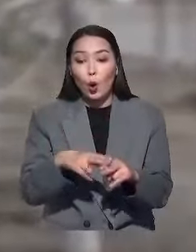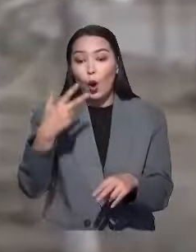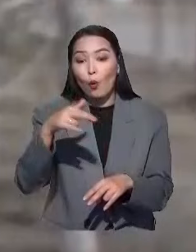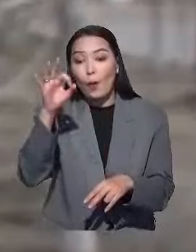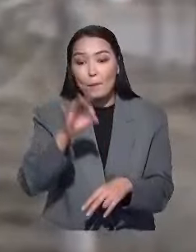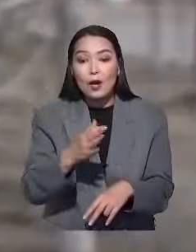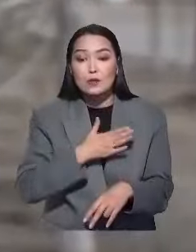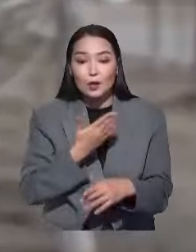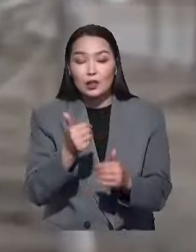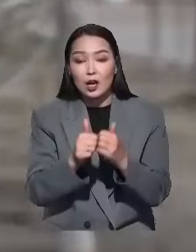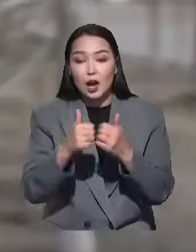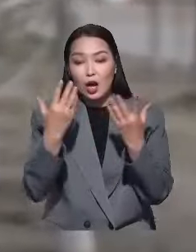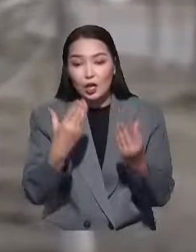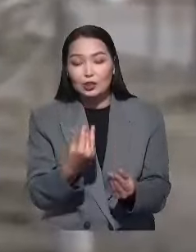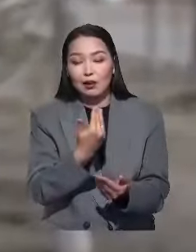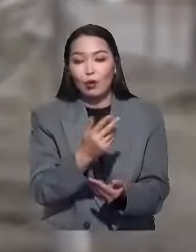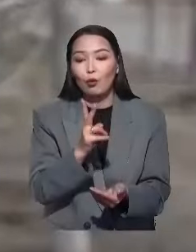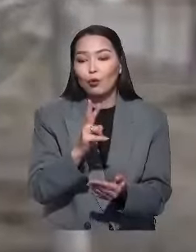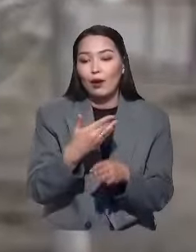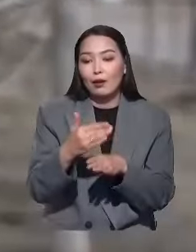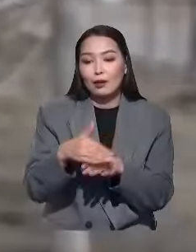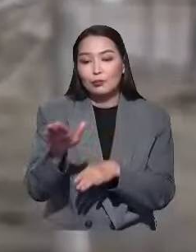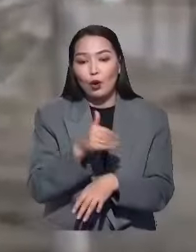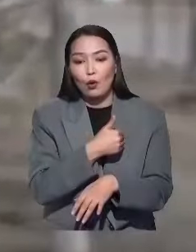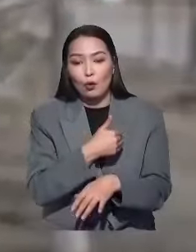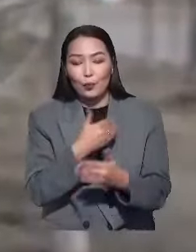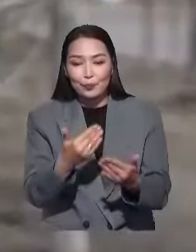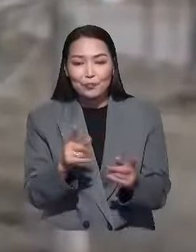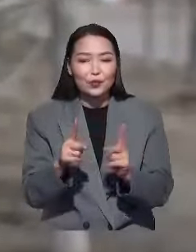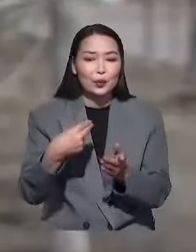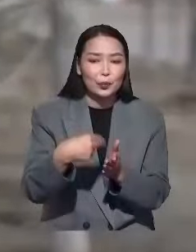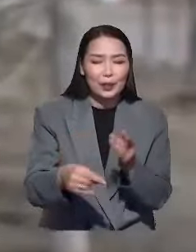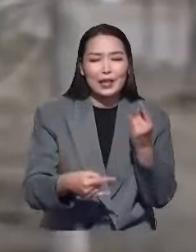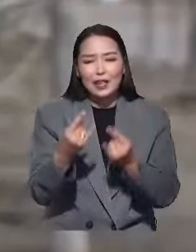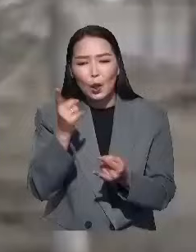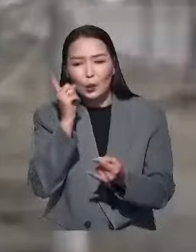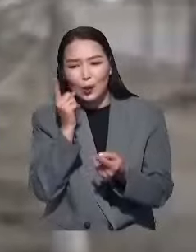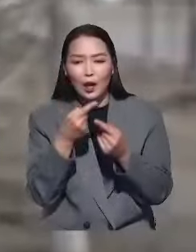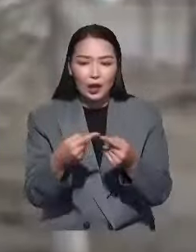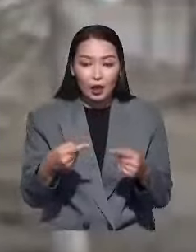мынау күнделікті тұтынушылық несиелерімізді, яғни телевизор сатып алуға, басқа телефон деген сияқты.